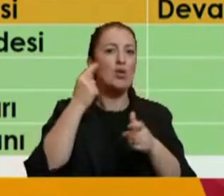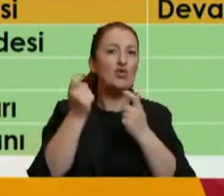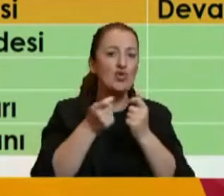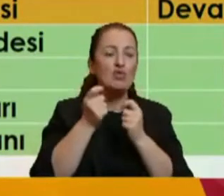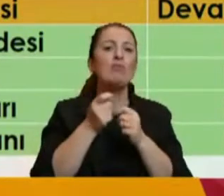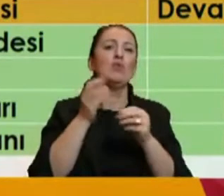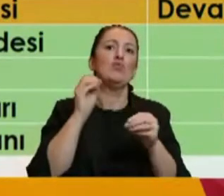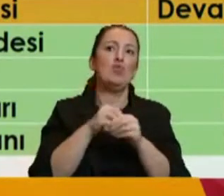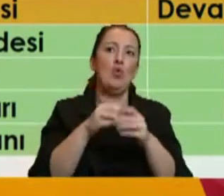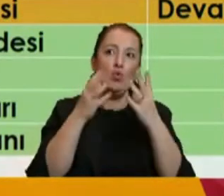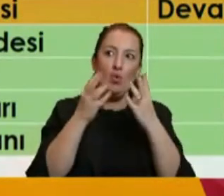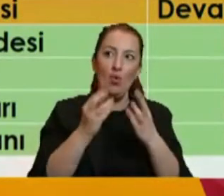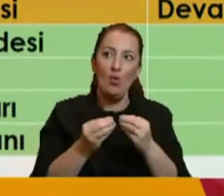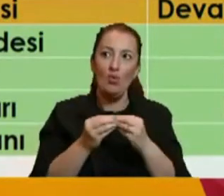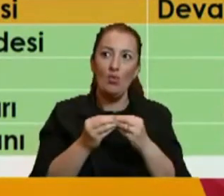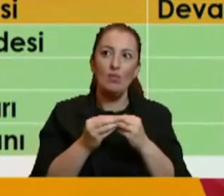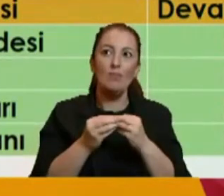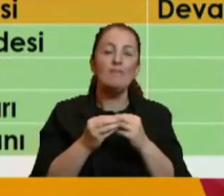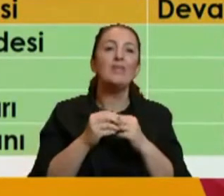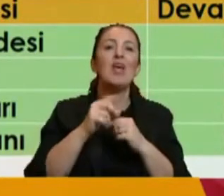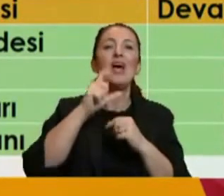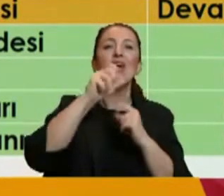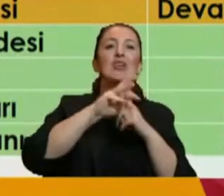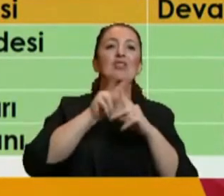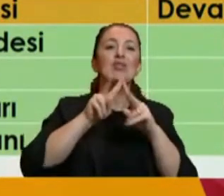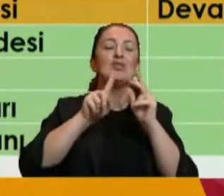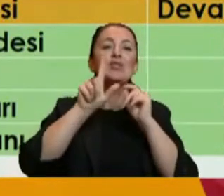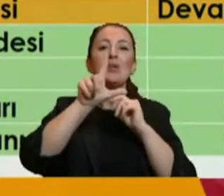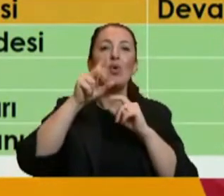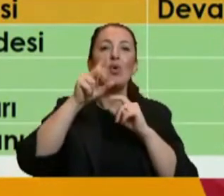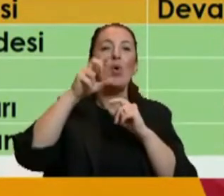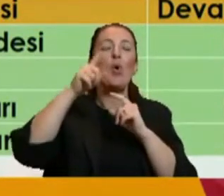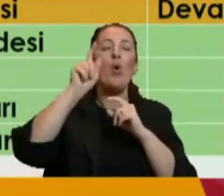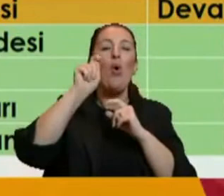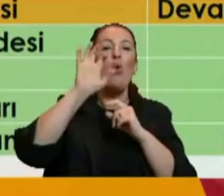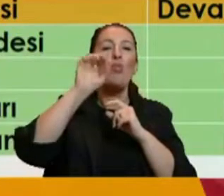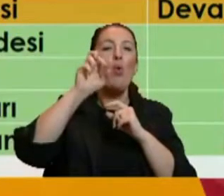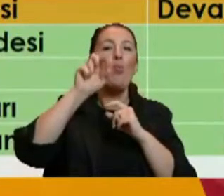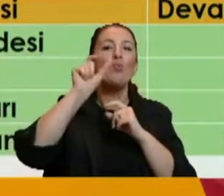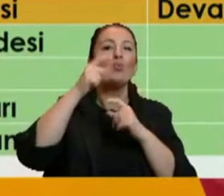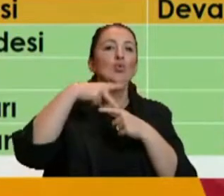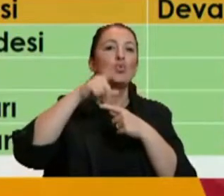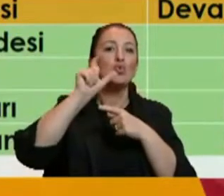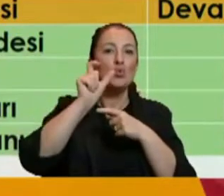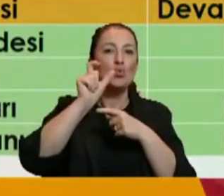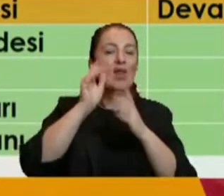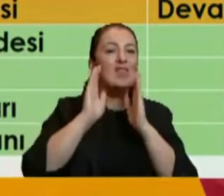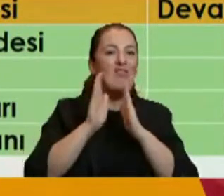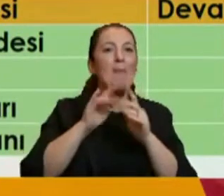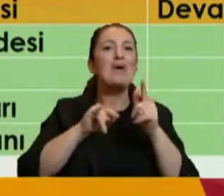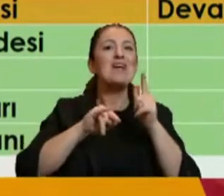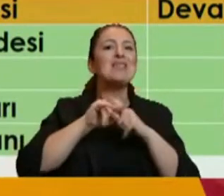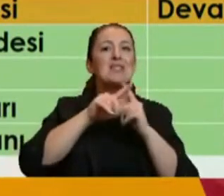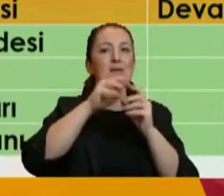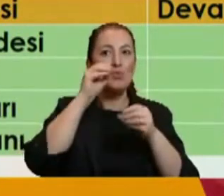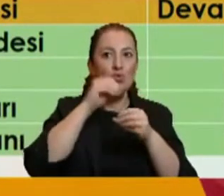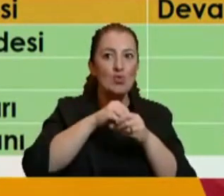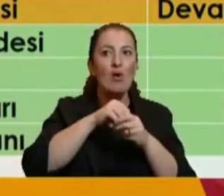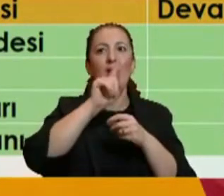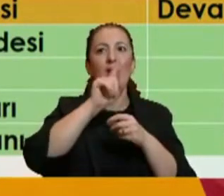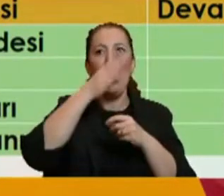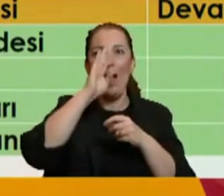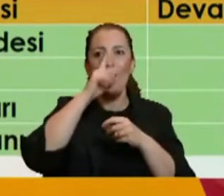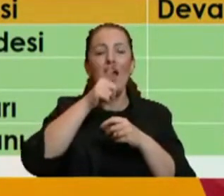tamamladık kemil Topuzlu devam ediyor Hızırbey bitti Kağıthane Cendere Caddesi devam